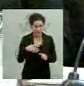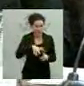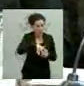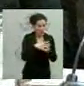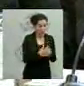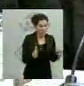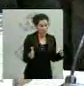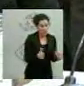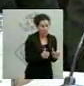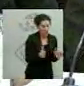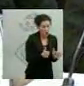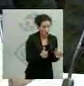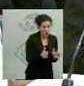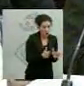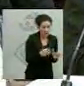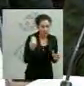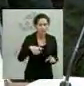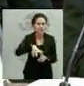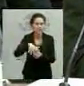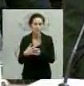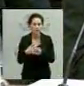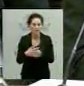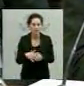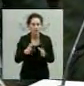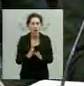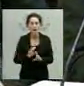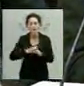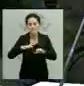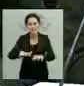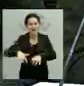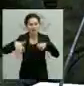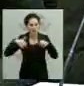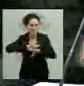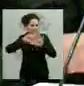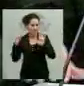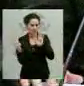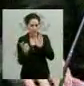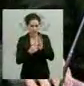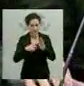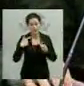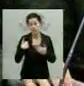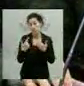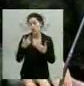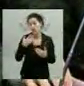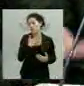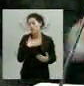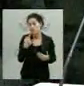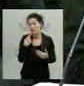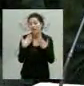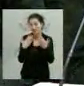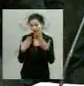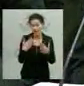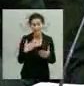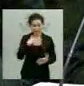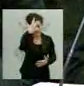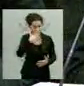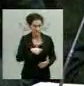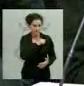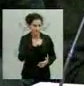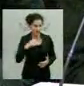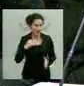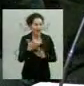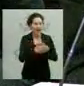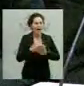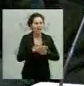minoria minoritària a una situació de majoria majoritària. I això els vull agrair, personalment. Miri, xerrar del tema que si